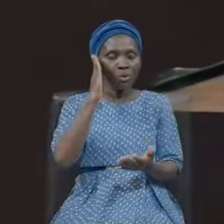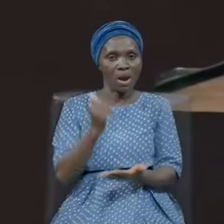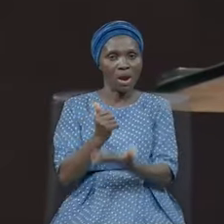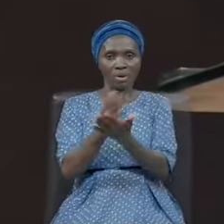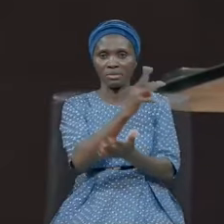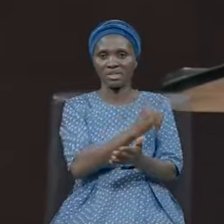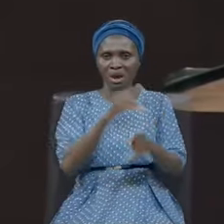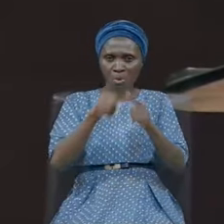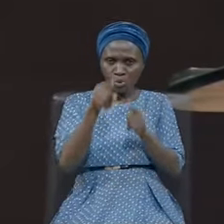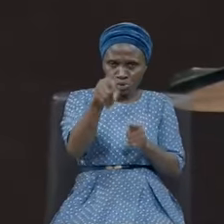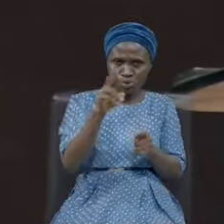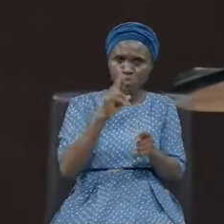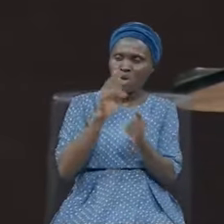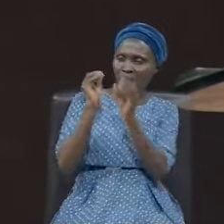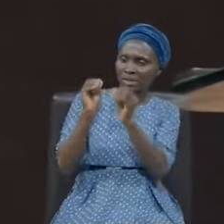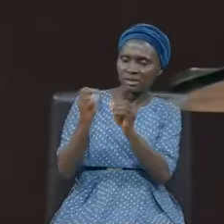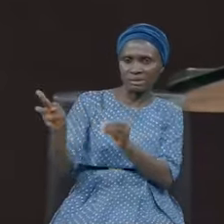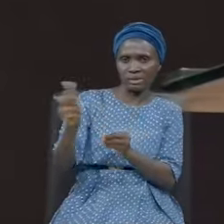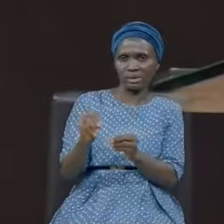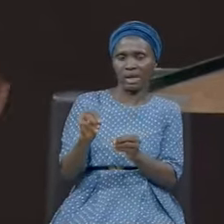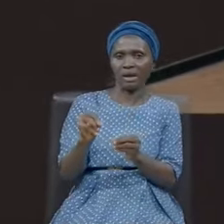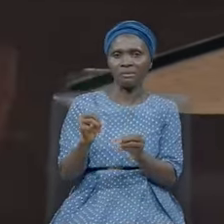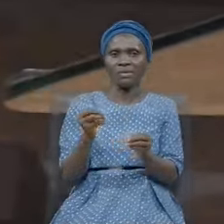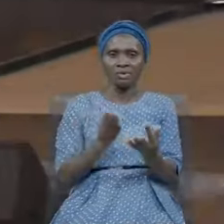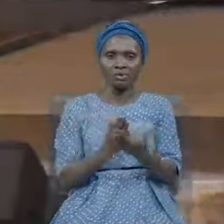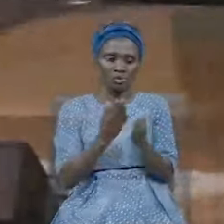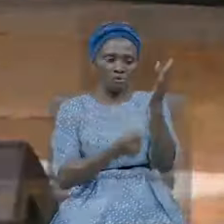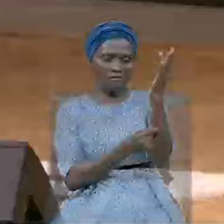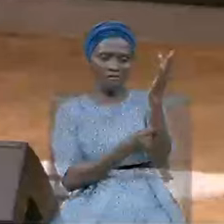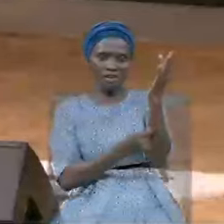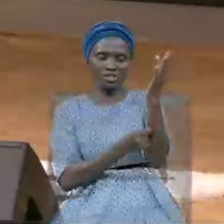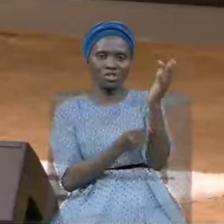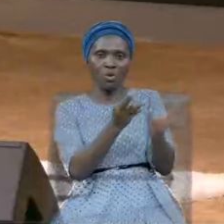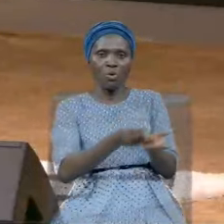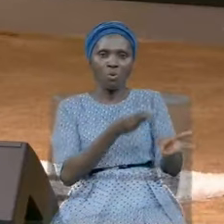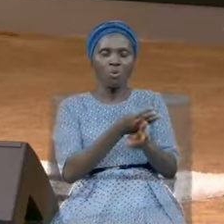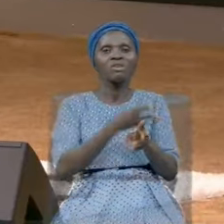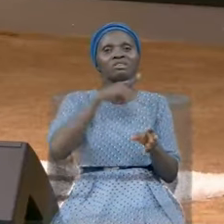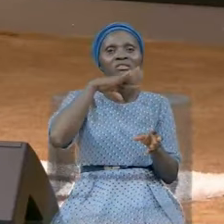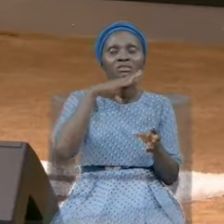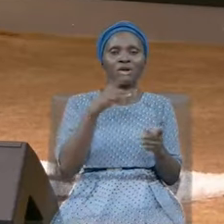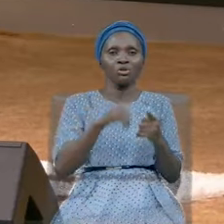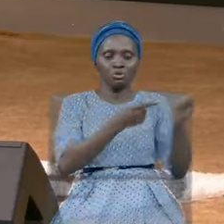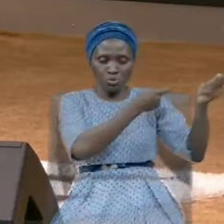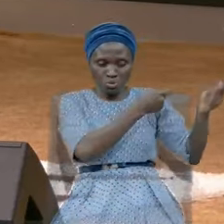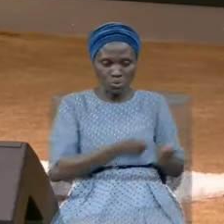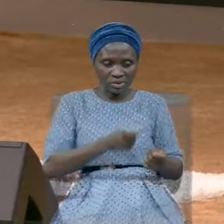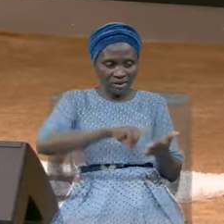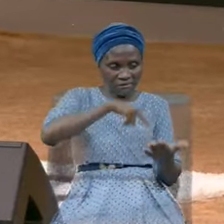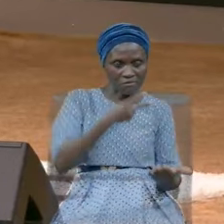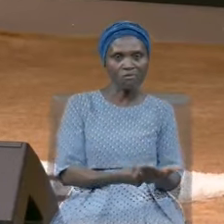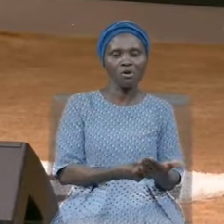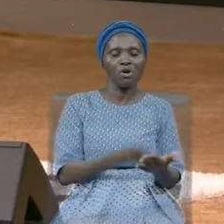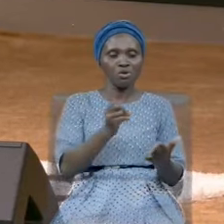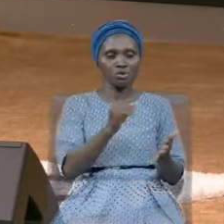ta vie charnelle, par ton anatomie, et tu les renverses afin qu'ils soient